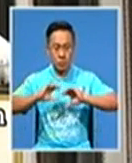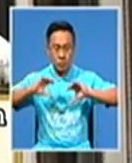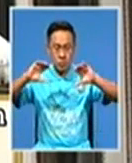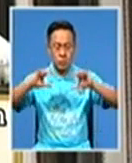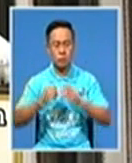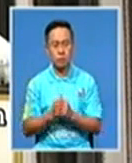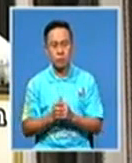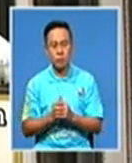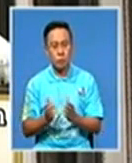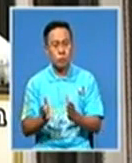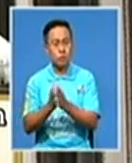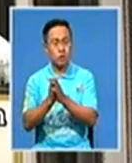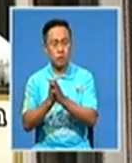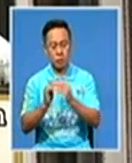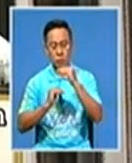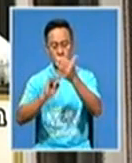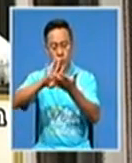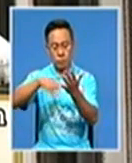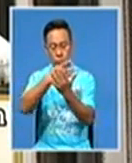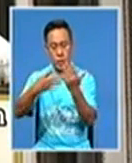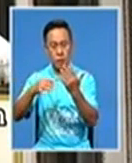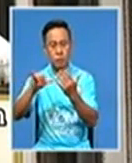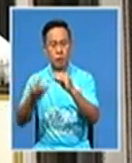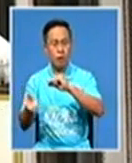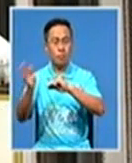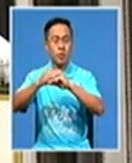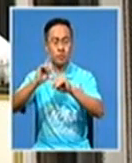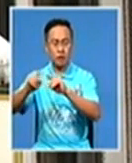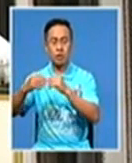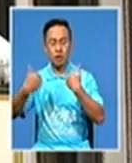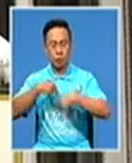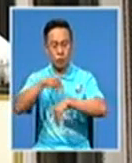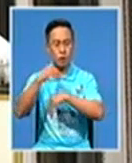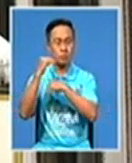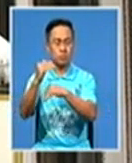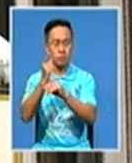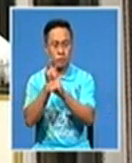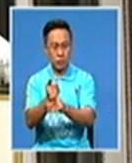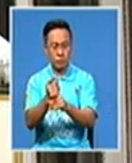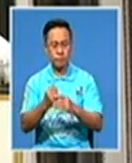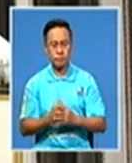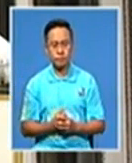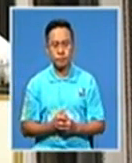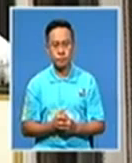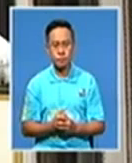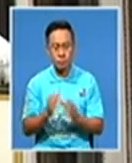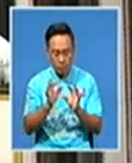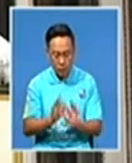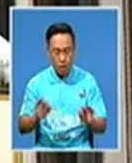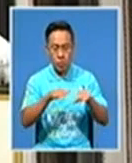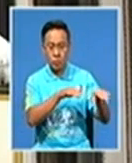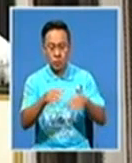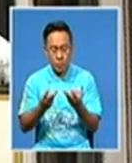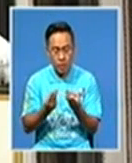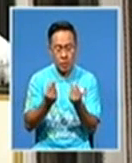ในเรื่องของการกำหนดนโยบายเพิ่มเติมนะครับทั้งนี้เพื่อให้ทันเวลาที่มีอยู่ในขณะนี้แล้วก็จะต้องเตรียมส่งมอบร